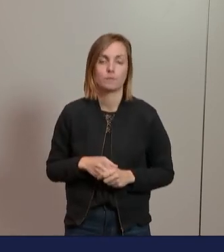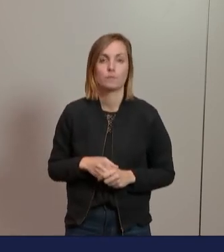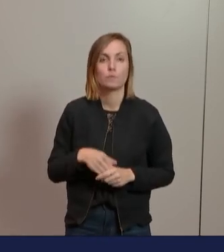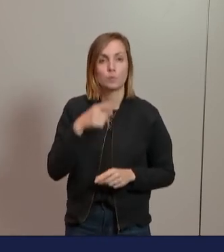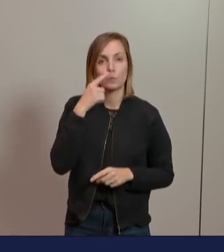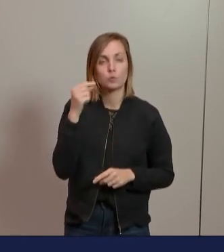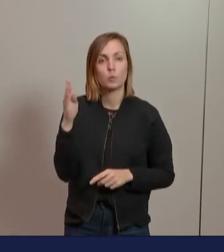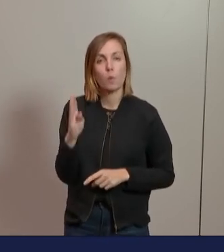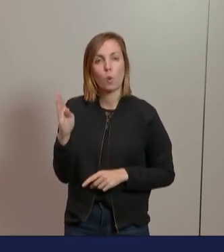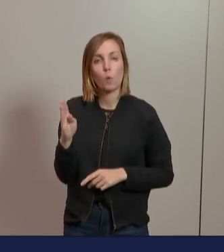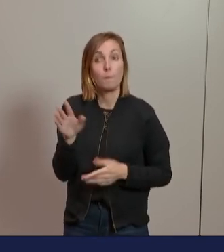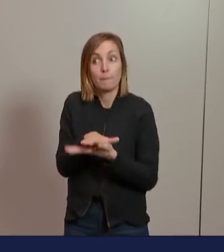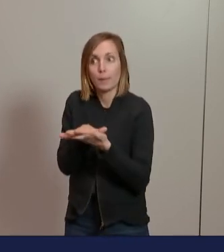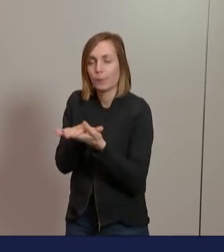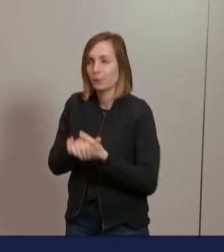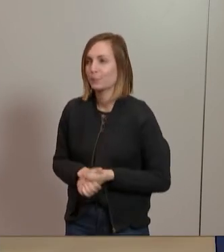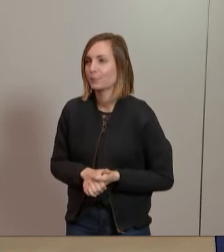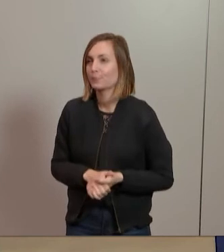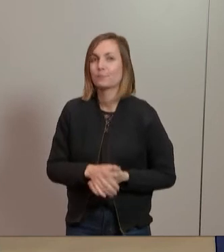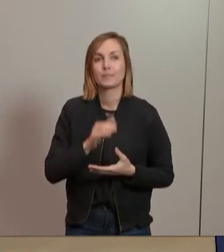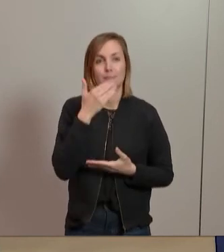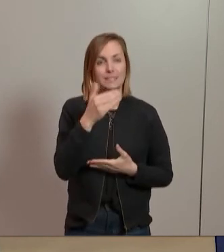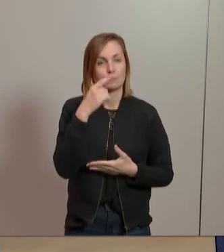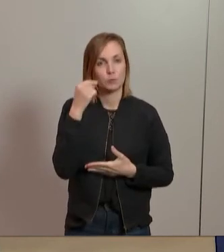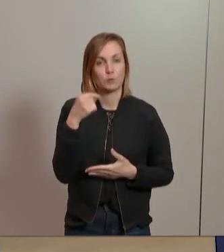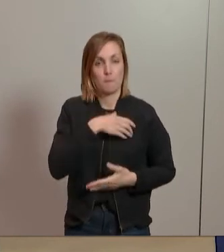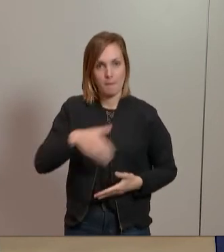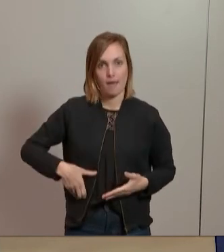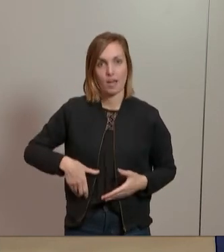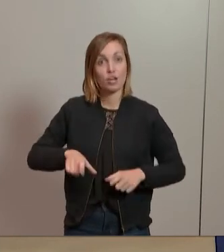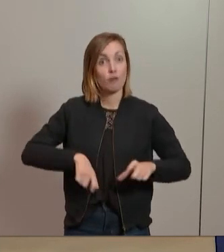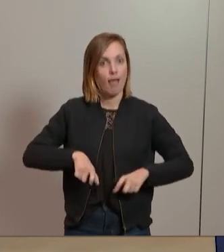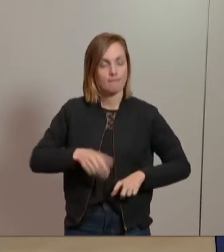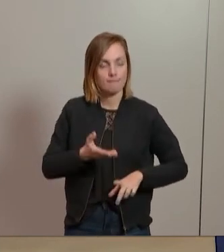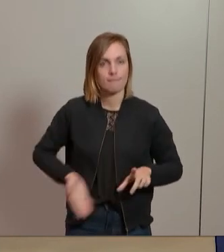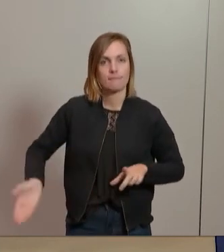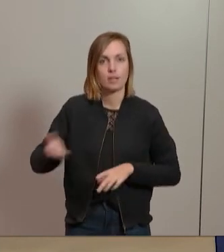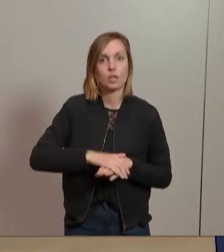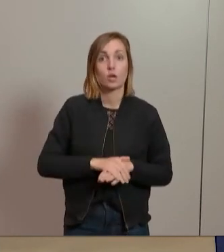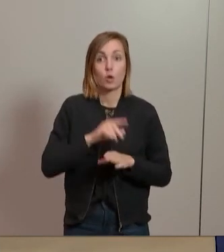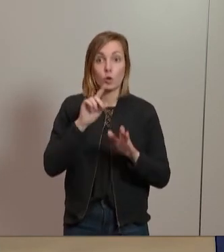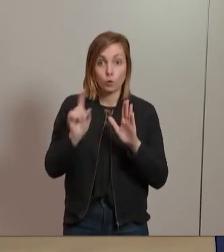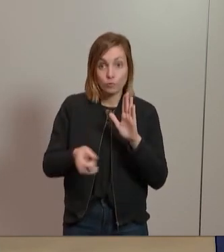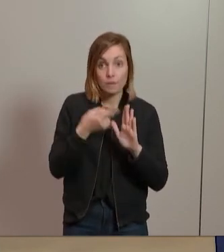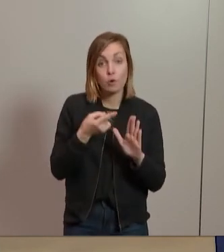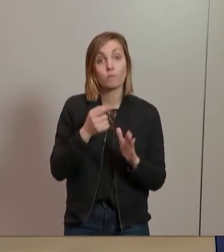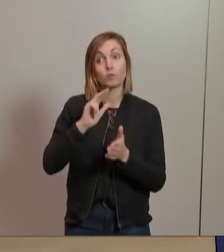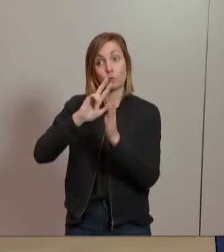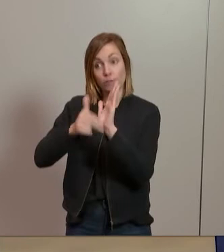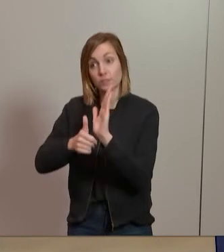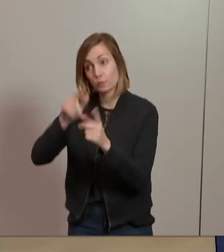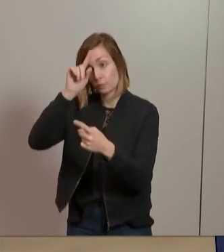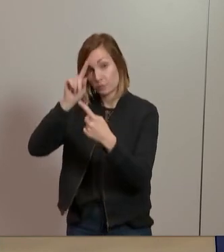Monsieur Borot, pardon. Merci, monsieur le maire. Chers collègues, renouvellement de la convention d'objectifs